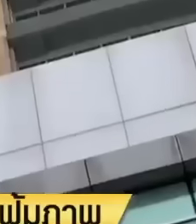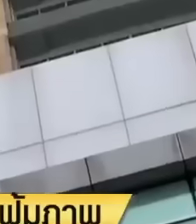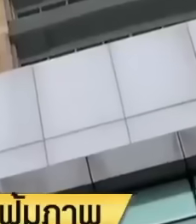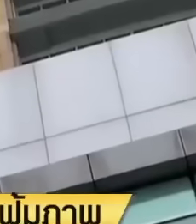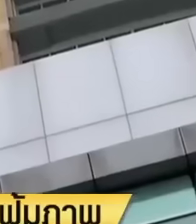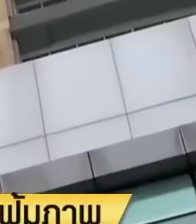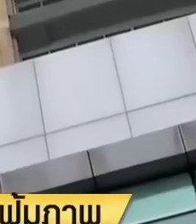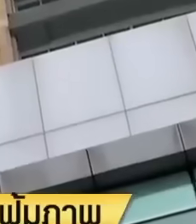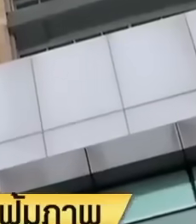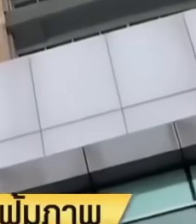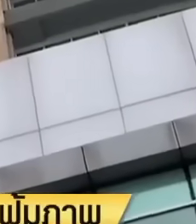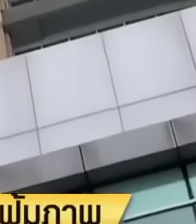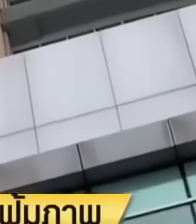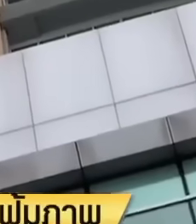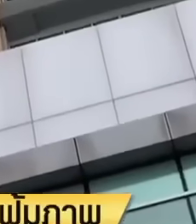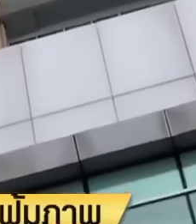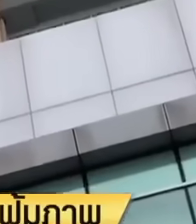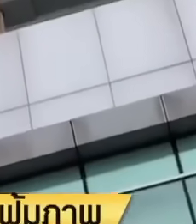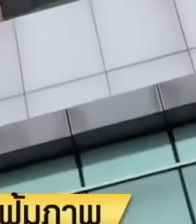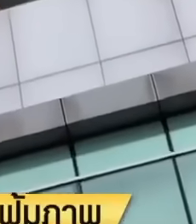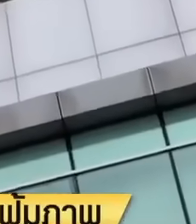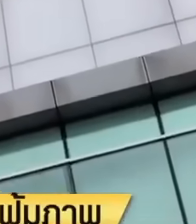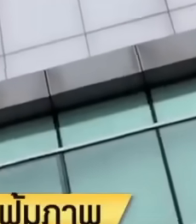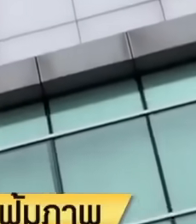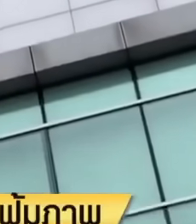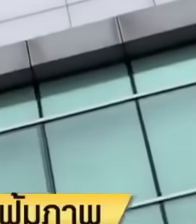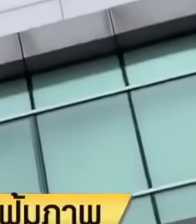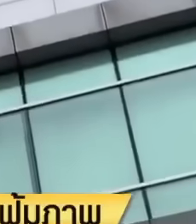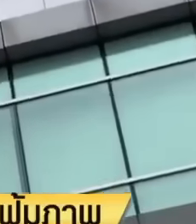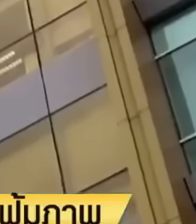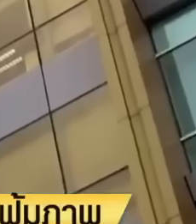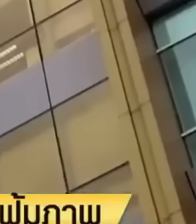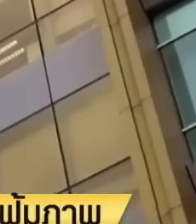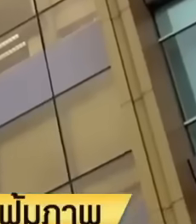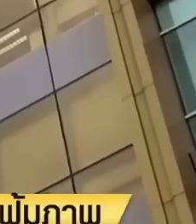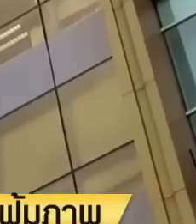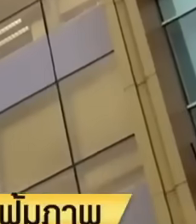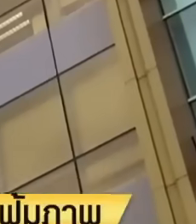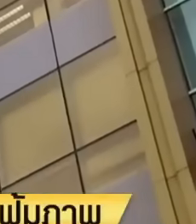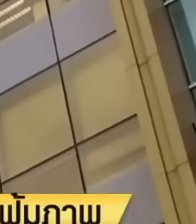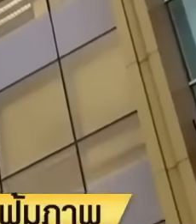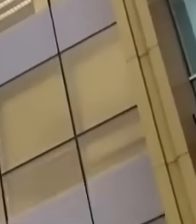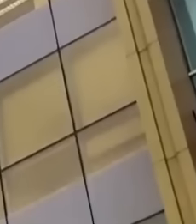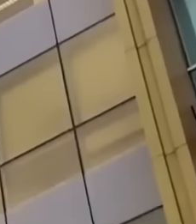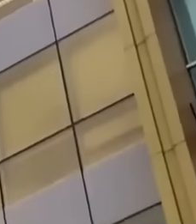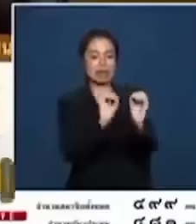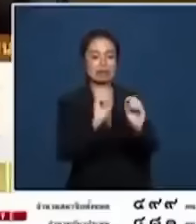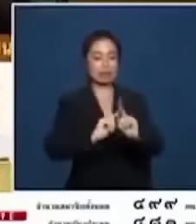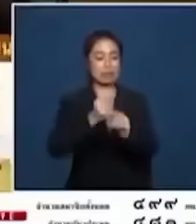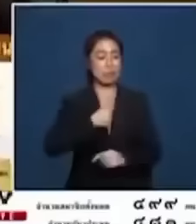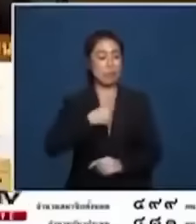การเสียเสรีภาพแล้วไม่ว่าจะห้องสี่เหลี่ยมขนาดไหนนี่คือคำพูดของรัฐมนตรีนะในสภานะ